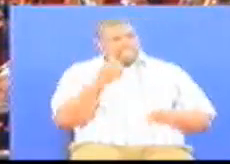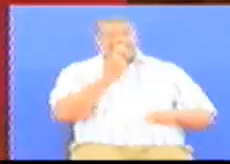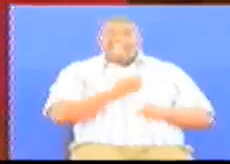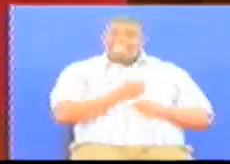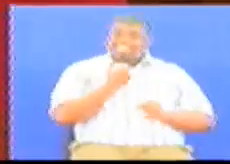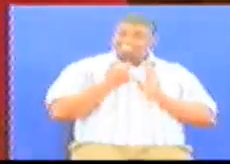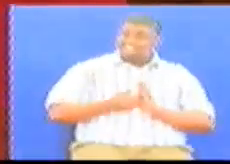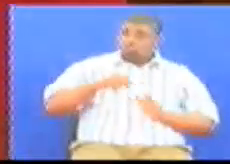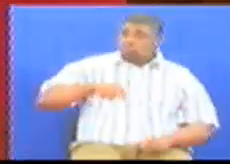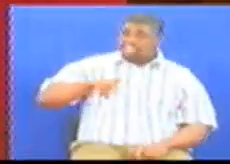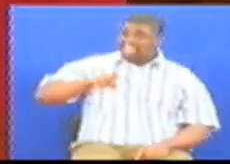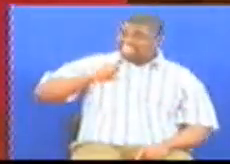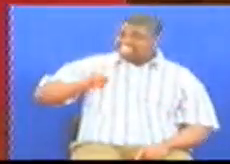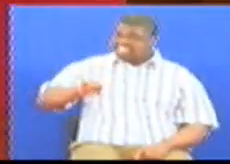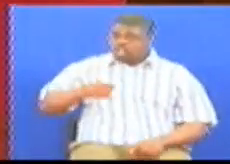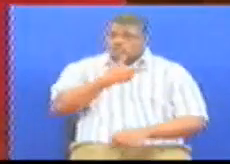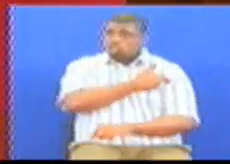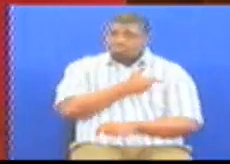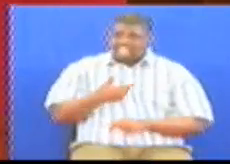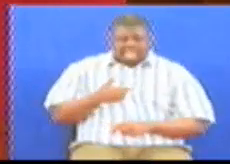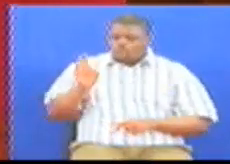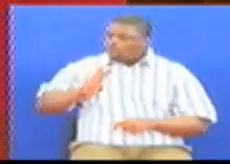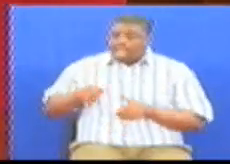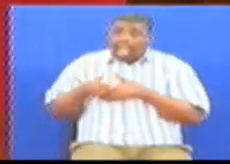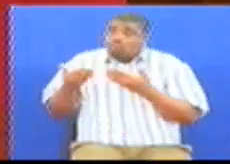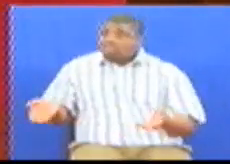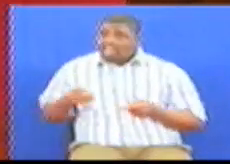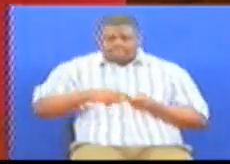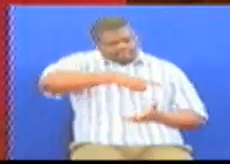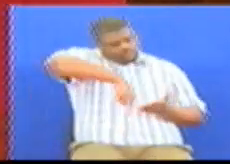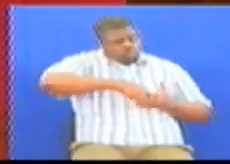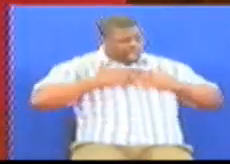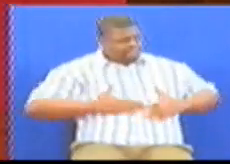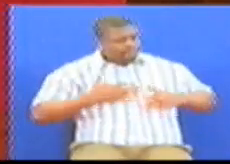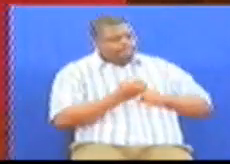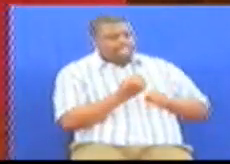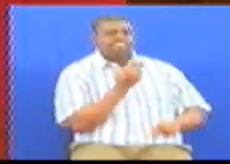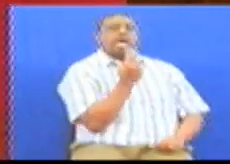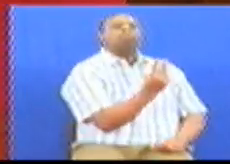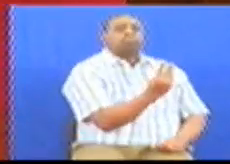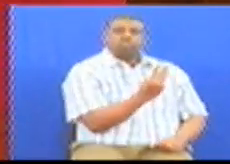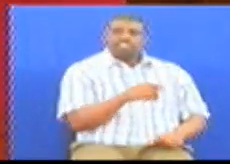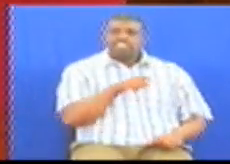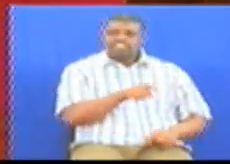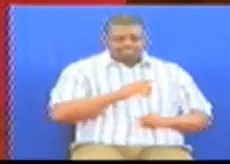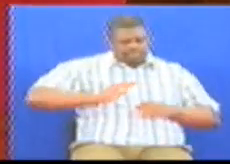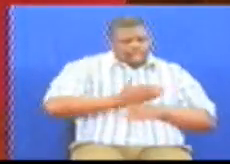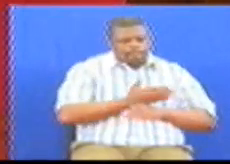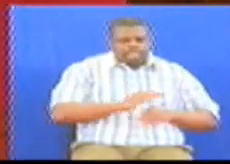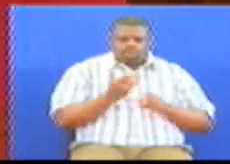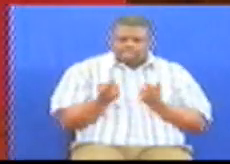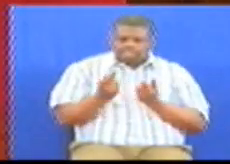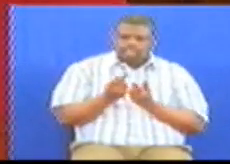wilaya Nkasi mheshimiwa, tulikuwa tuna hospitali ya wilaya. Vituo vya afya tumepata vitatu ambavyo vimekarabatiwa ni kama hospitali za